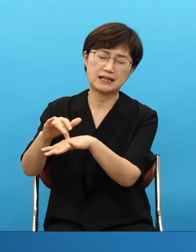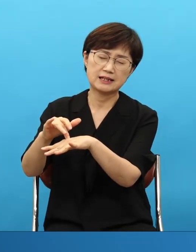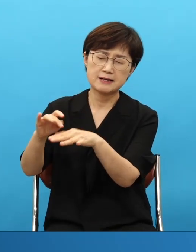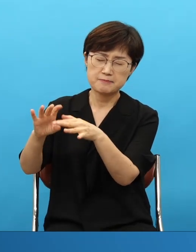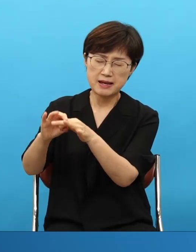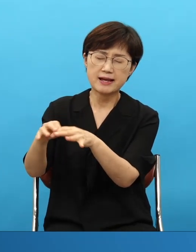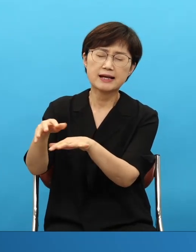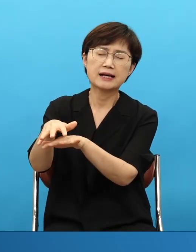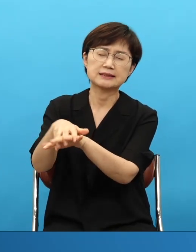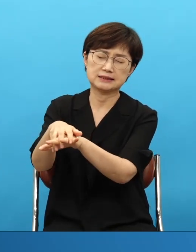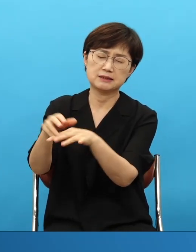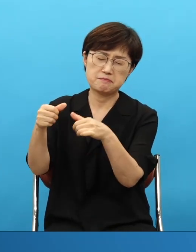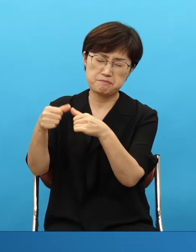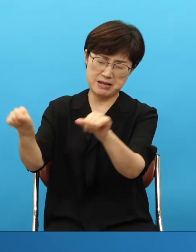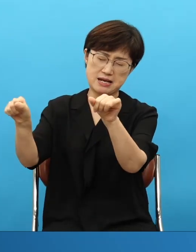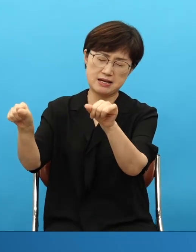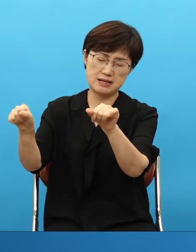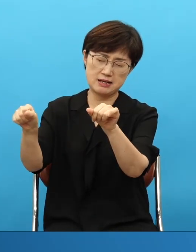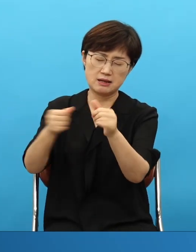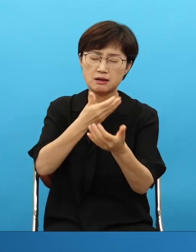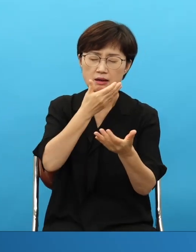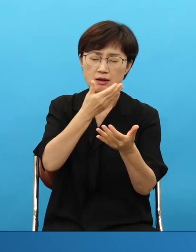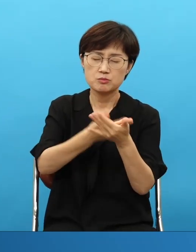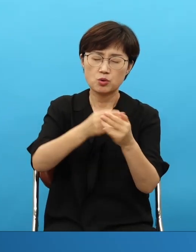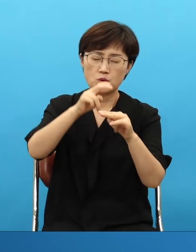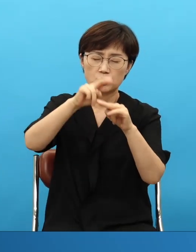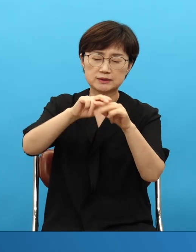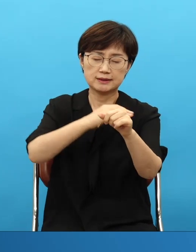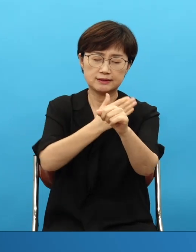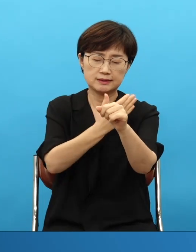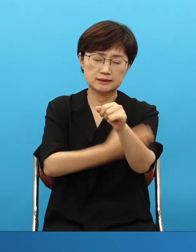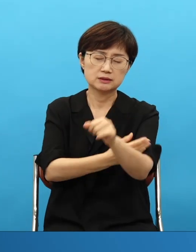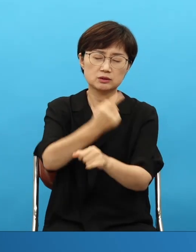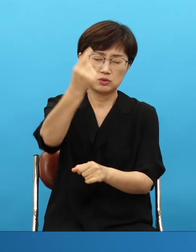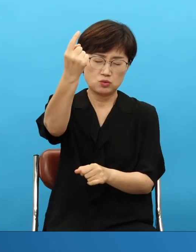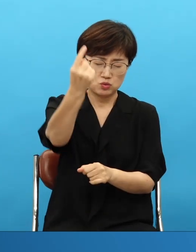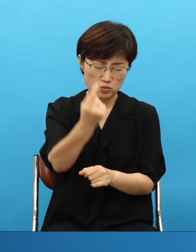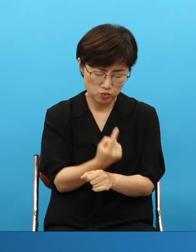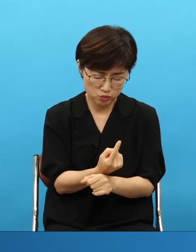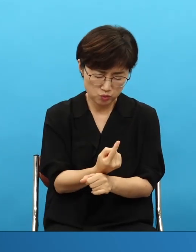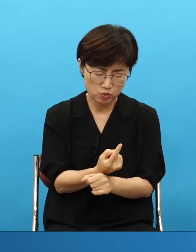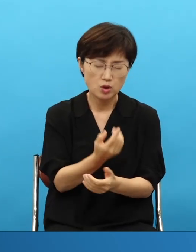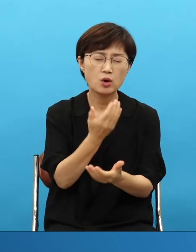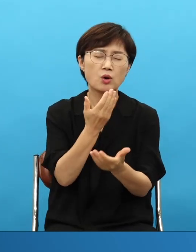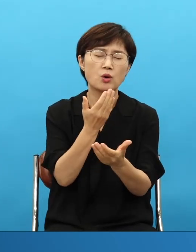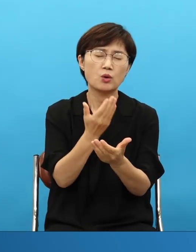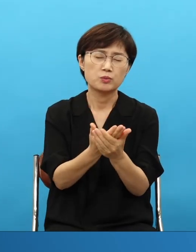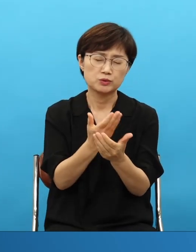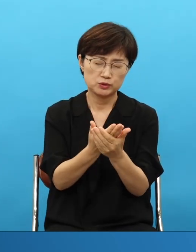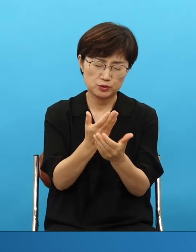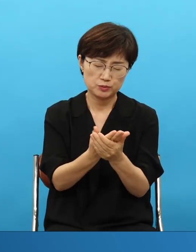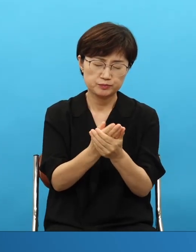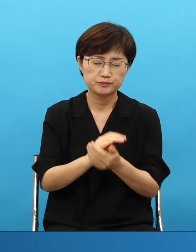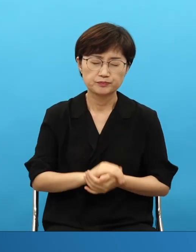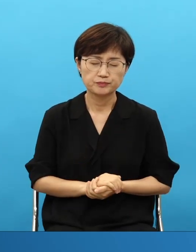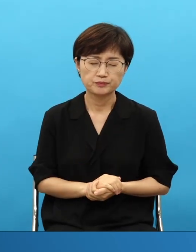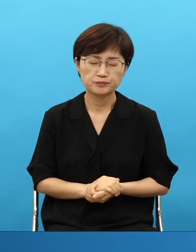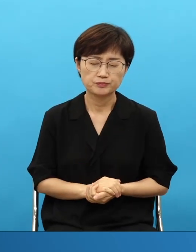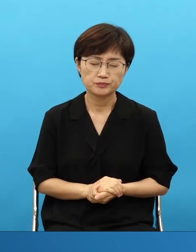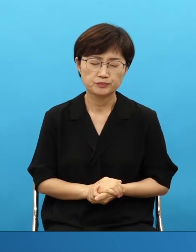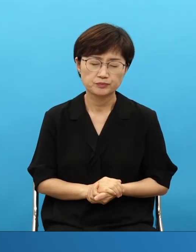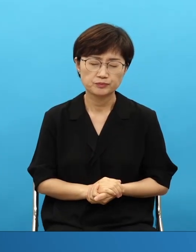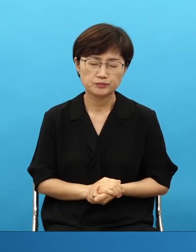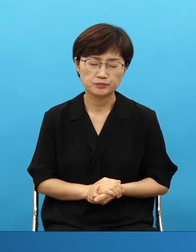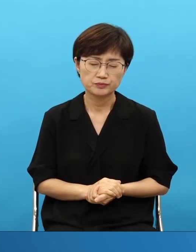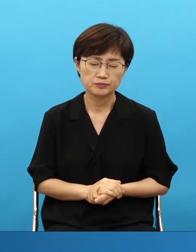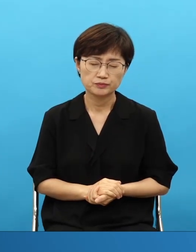고보좌의능력이임하는예배가되게하여주옵소서 愿借着这堂礼拜倒塌一切拦阻和妨